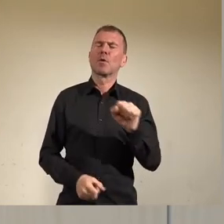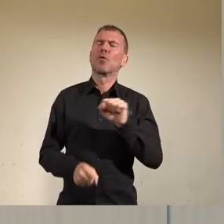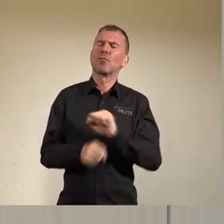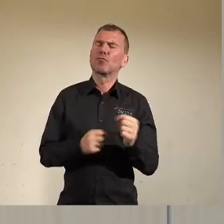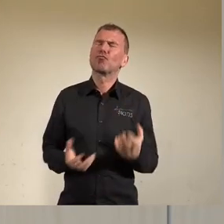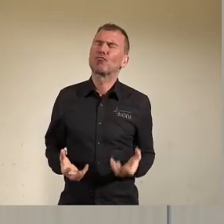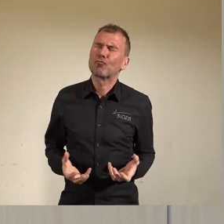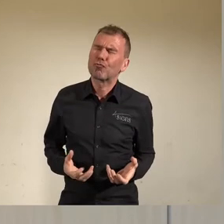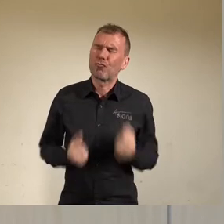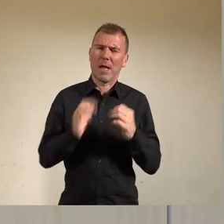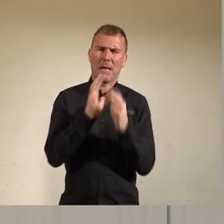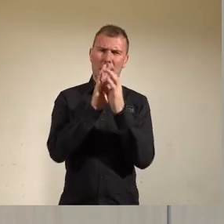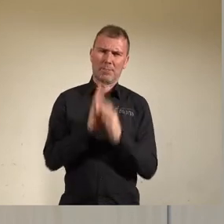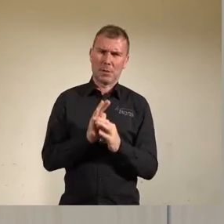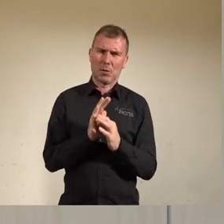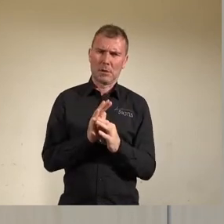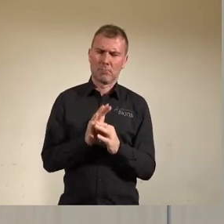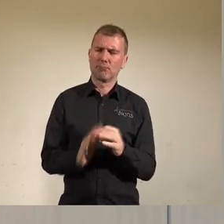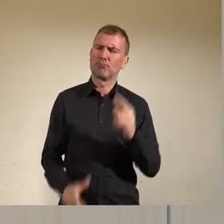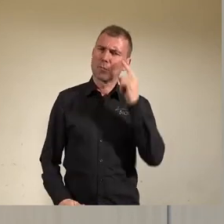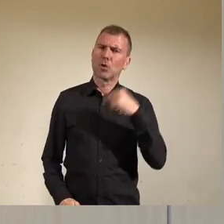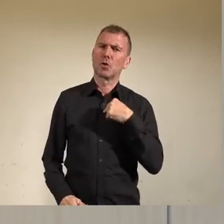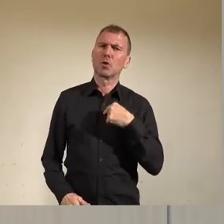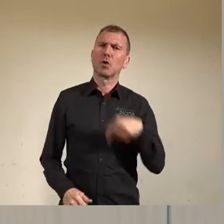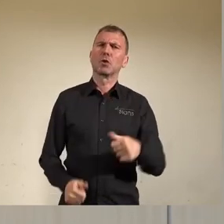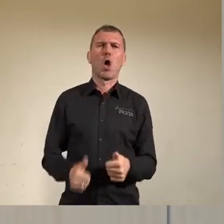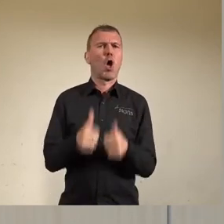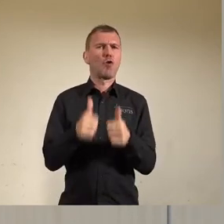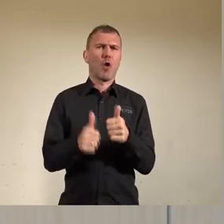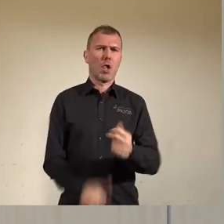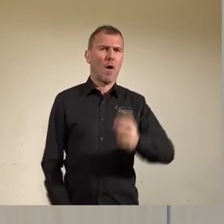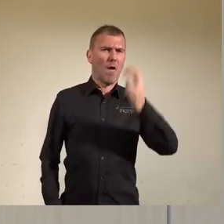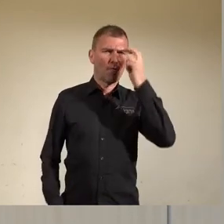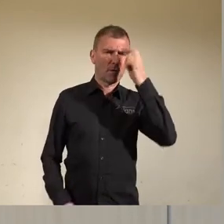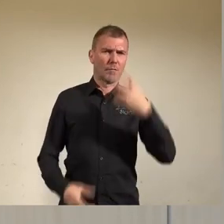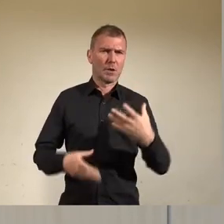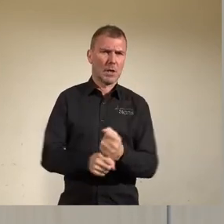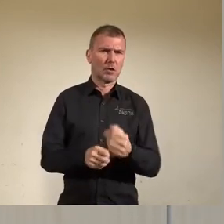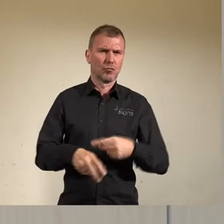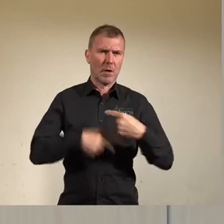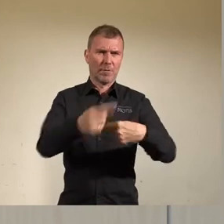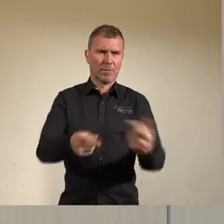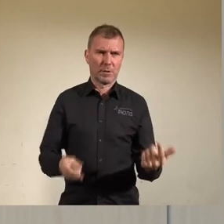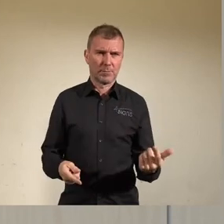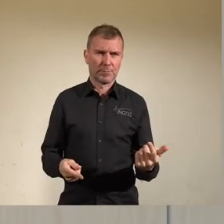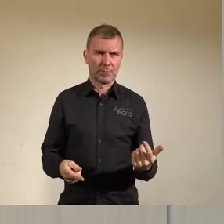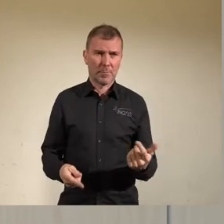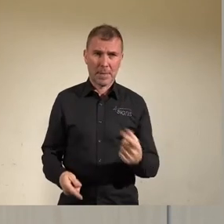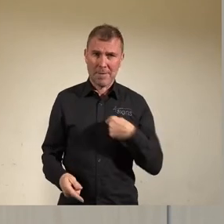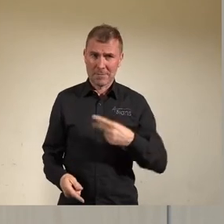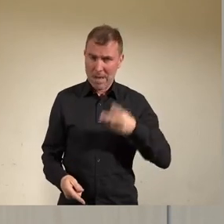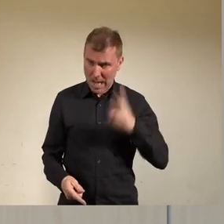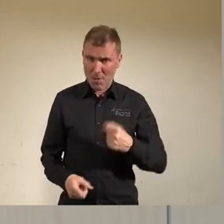erschwerten Bedingungen. Und unter diesen Bedingungen, glaube ich, haben wir etwas ganz Vernünftiges zustande gebracht. Was wir auch